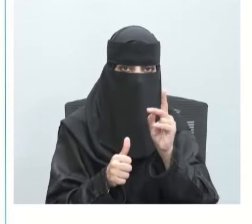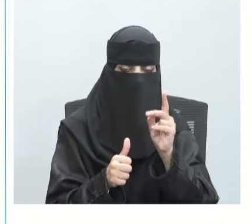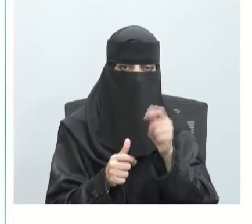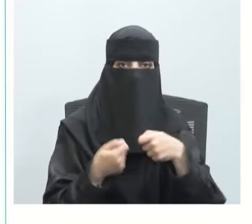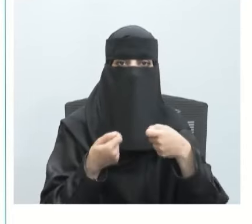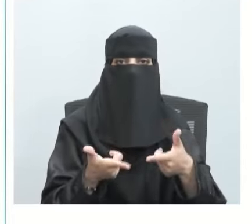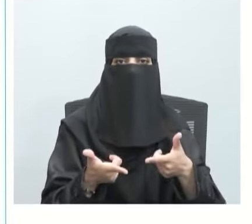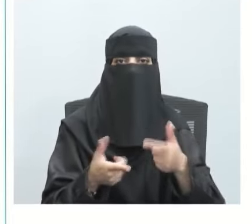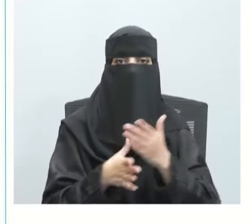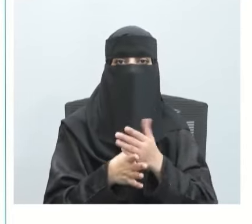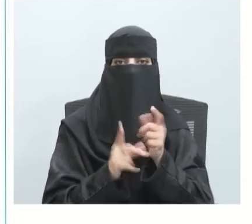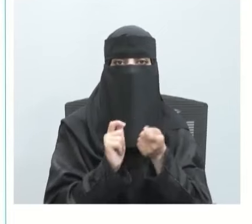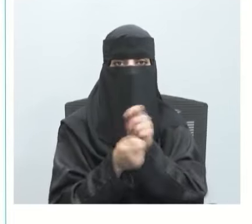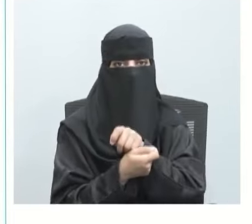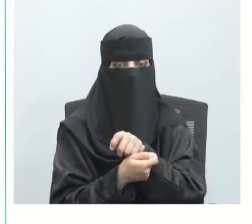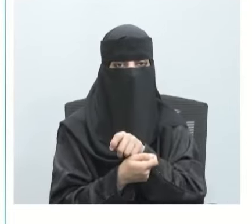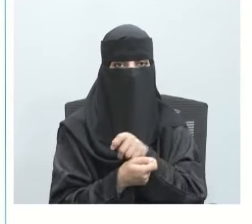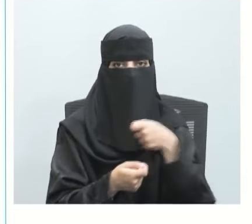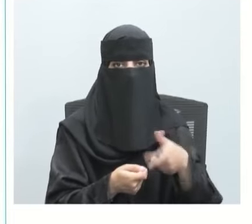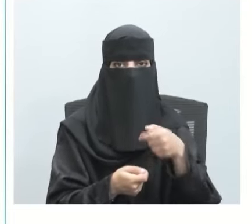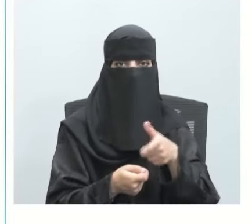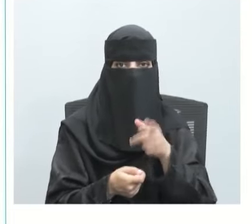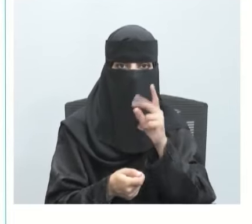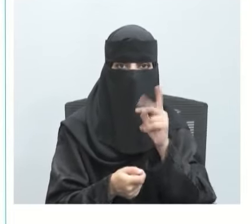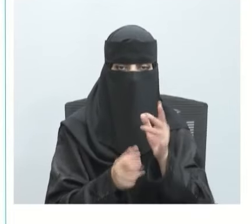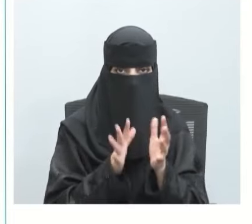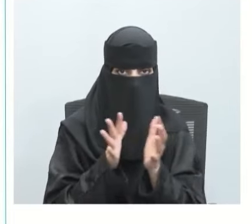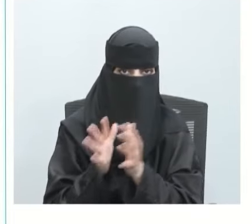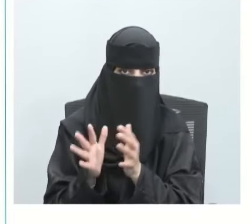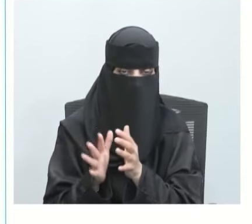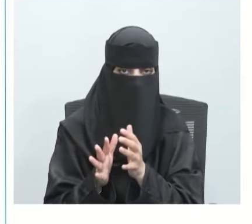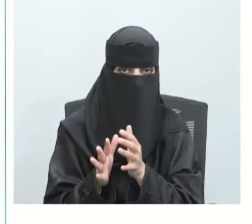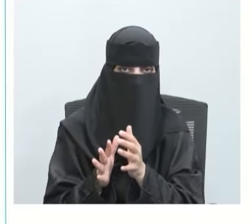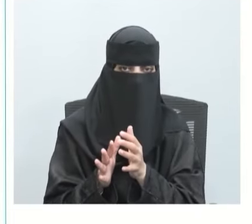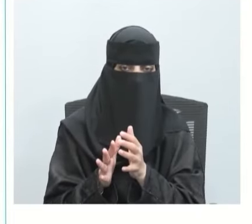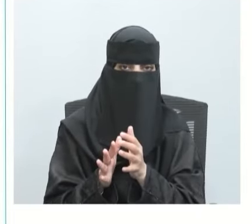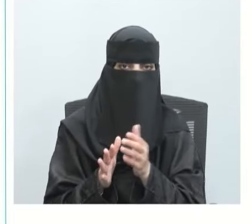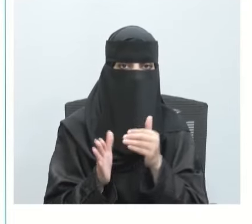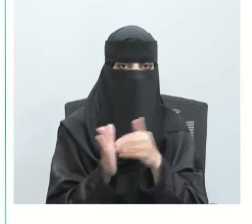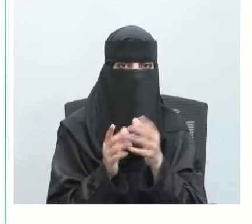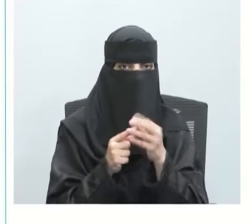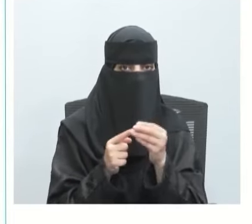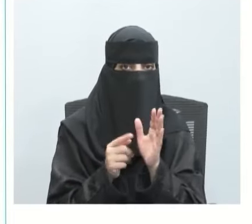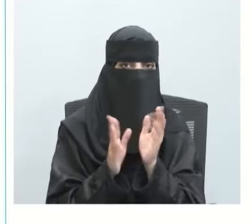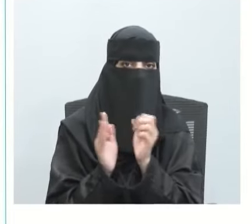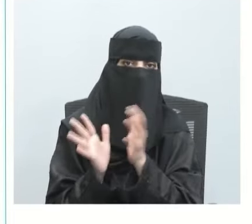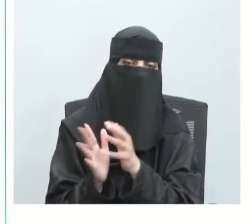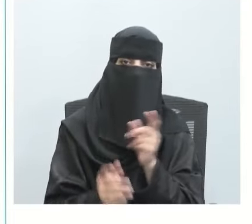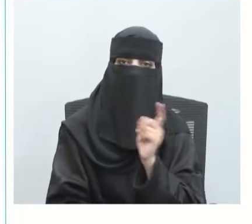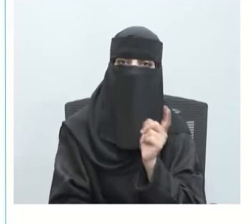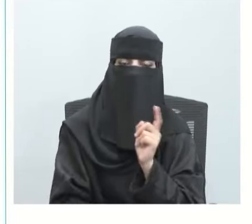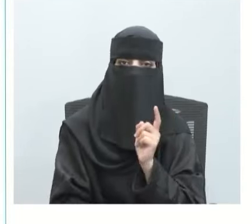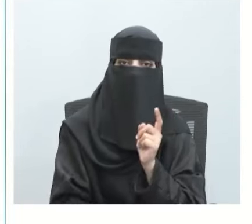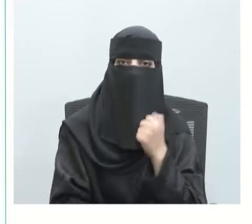ننفق وليس عكس ذلك ان نبدا اولا بالانفاق ثم ما يتبقى بعد ذلك نخره